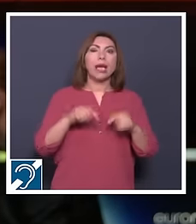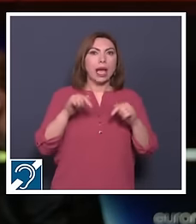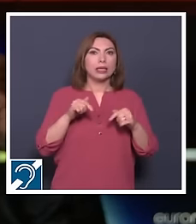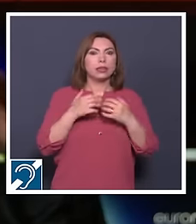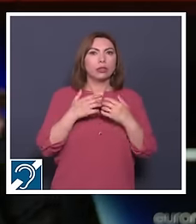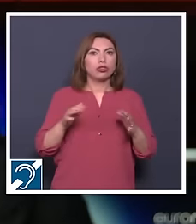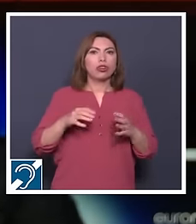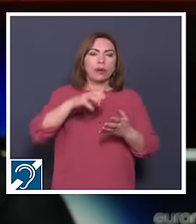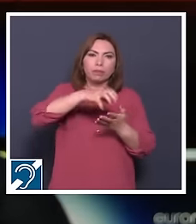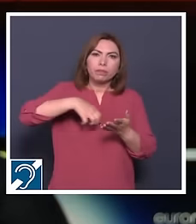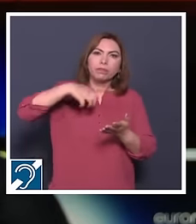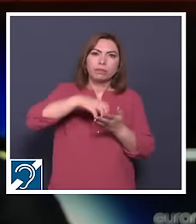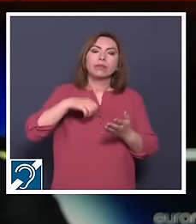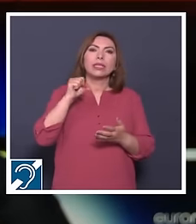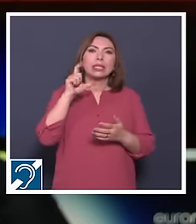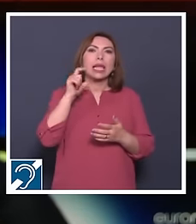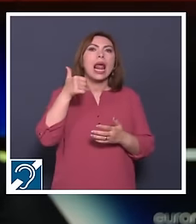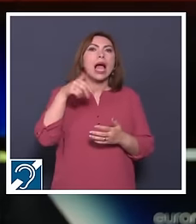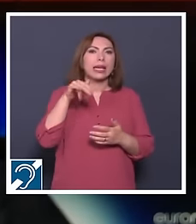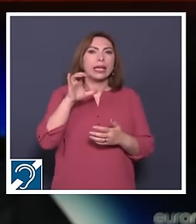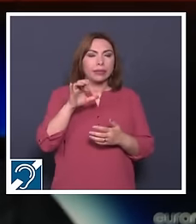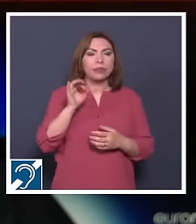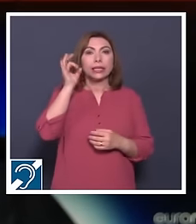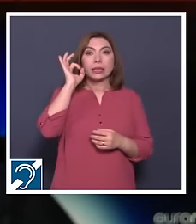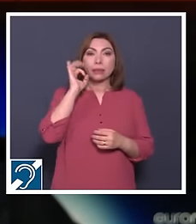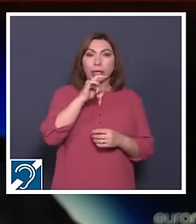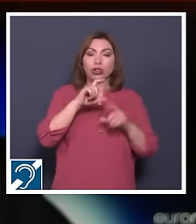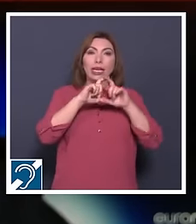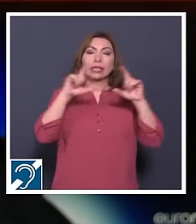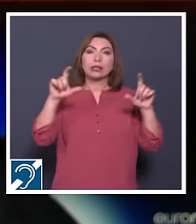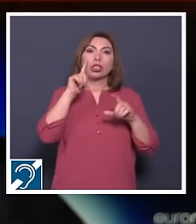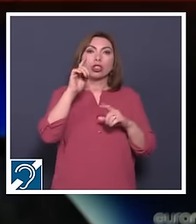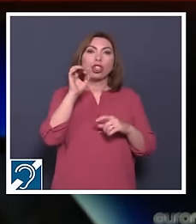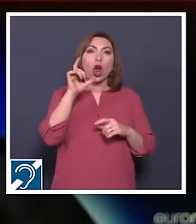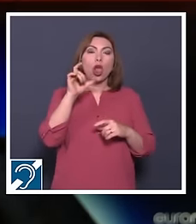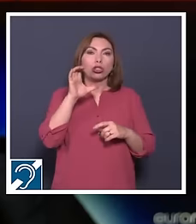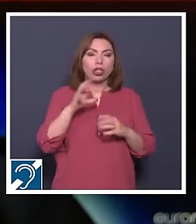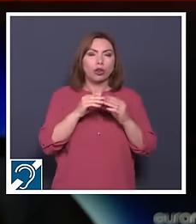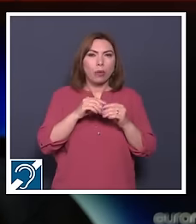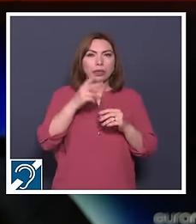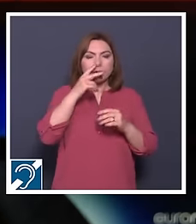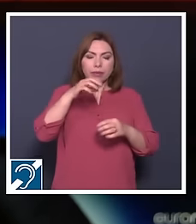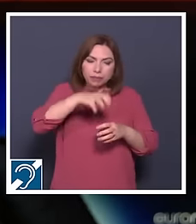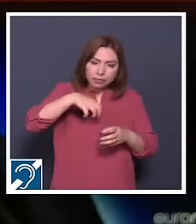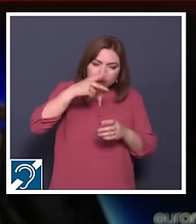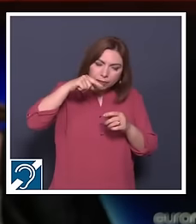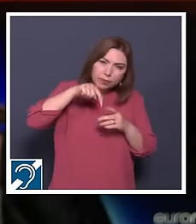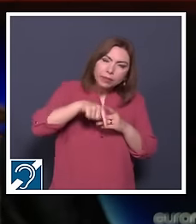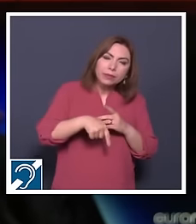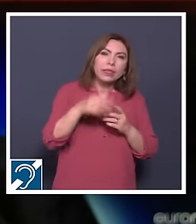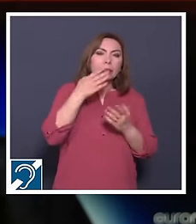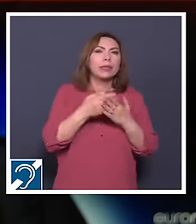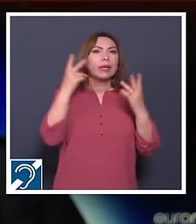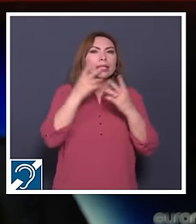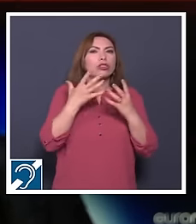Astăzi încep forajele la Slănic. Specialiștii de la Institutul Geologic al României vor sonda zona surpată pentru a înțelege ce s-a